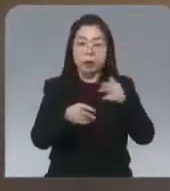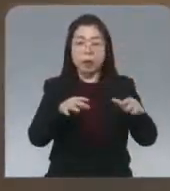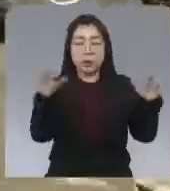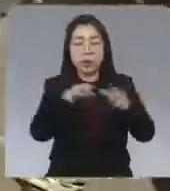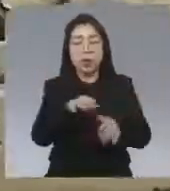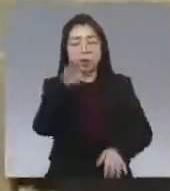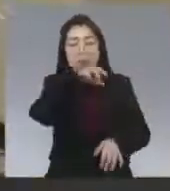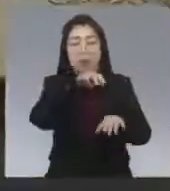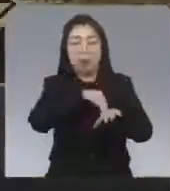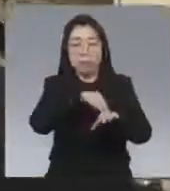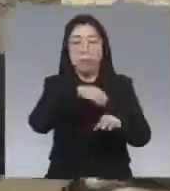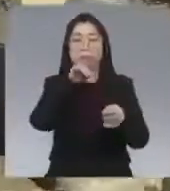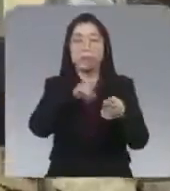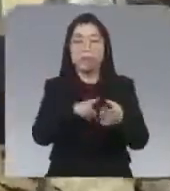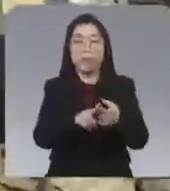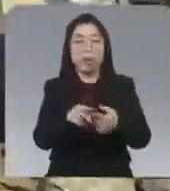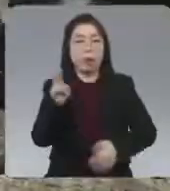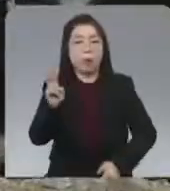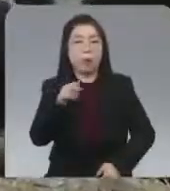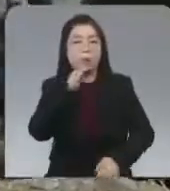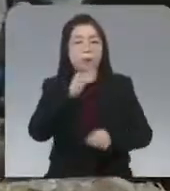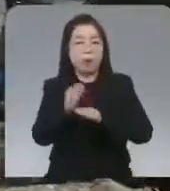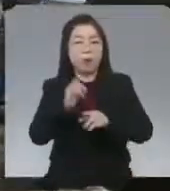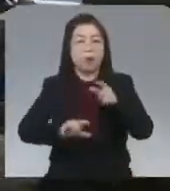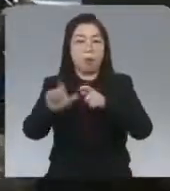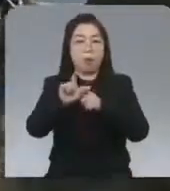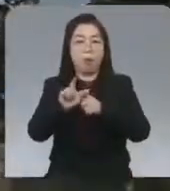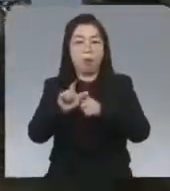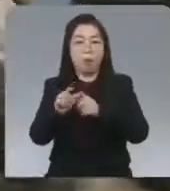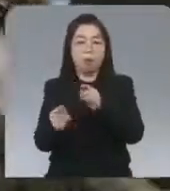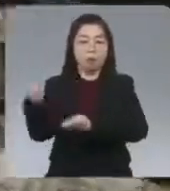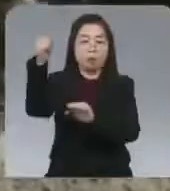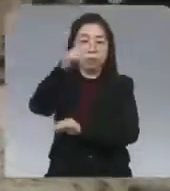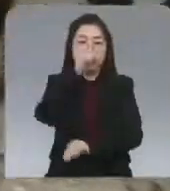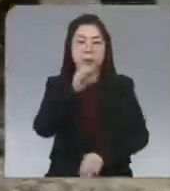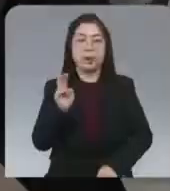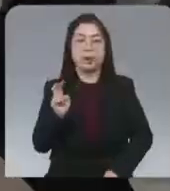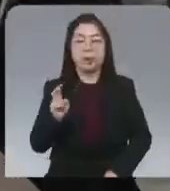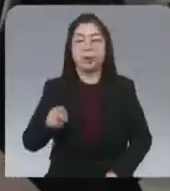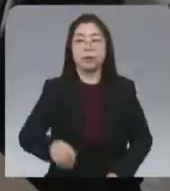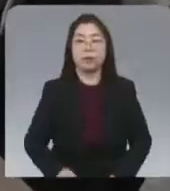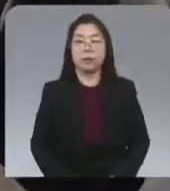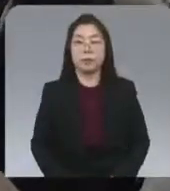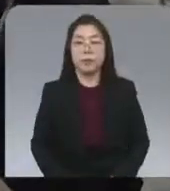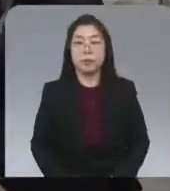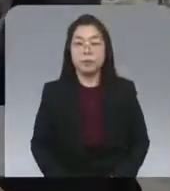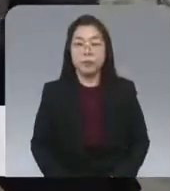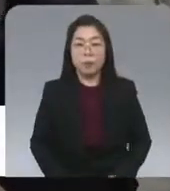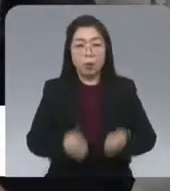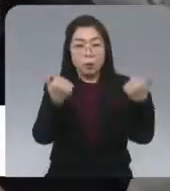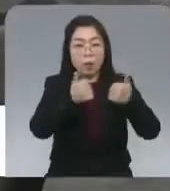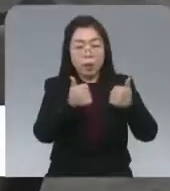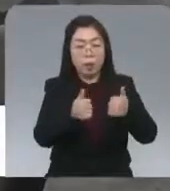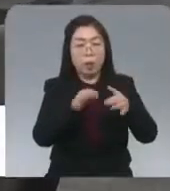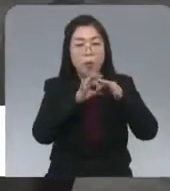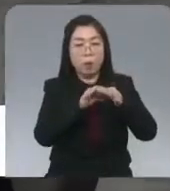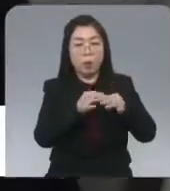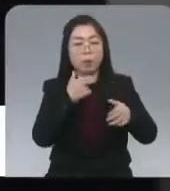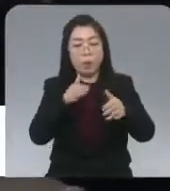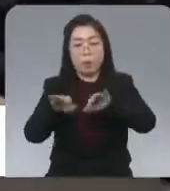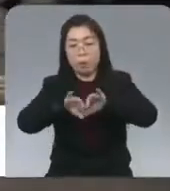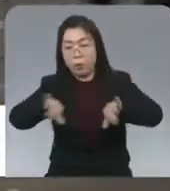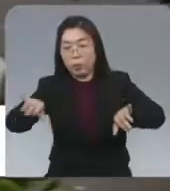vị bộ trưởng ngoại giao ba nước gặp mặt được cho là đã cần nhắc tới khả năng Bình Nhưỡng có thể sẽ có anh ấy đẩy cao căng thẳng